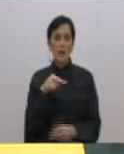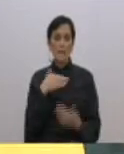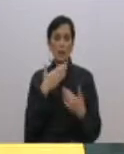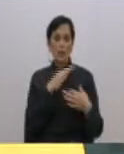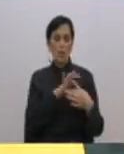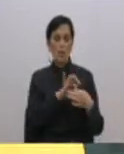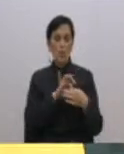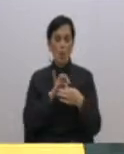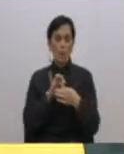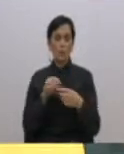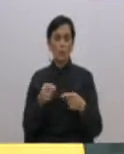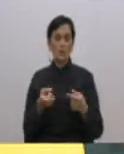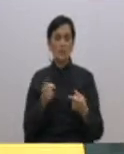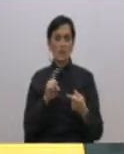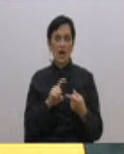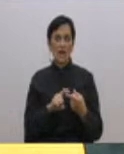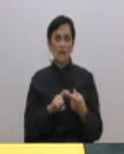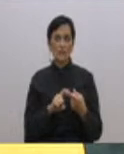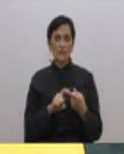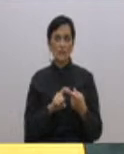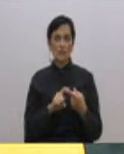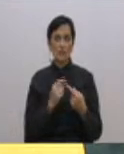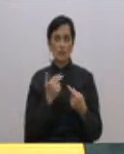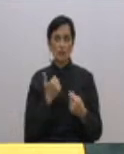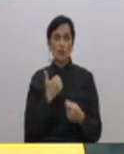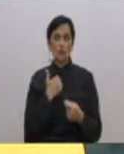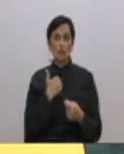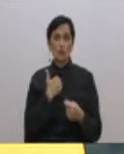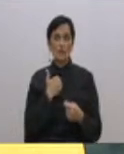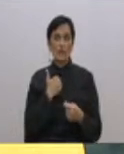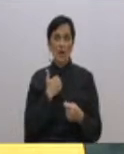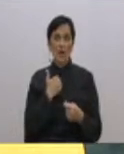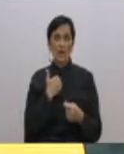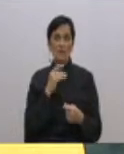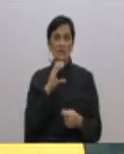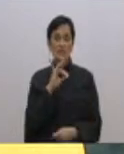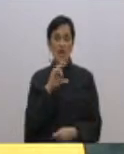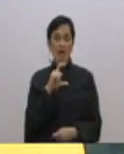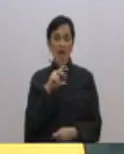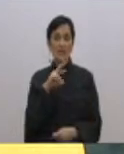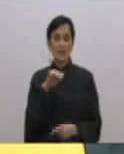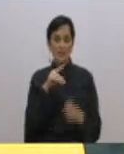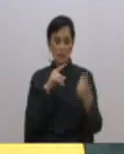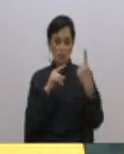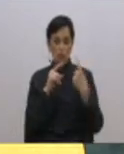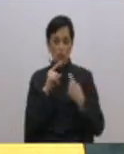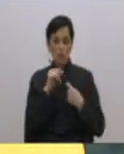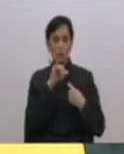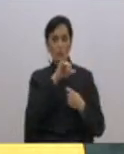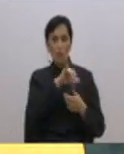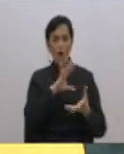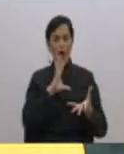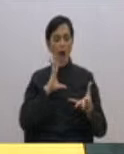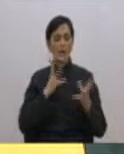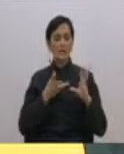კომუნიკაცია ამასთან დაკავშირებით და ჩვენ შევიტყეთ CLDP-სგან, რომ მათთან ანალიტიკური